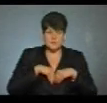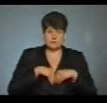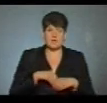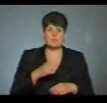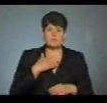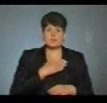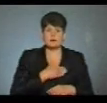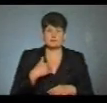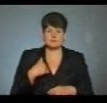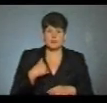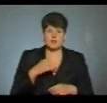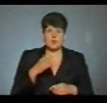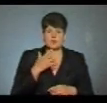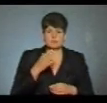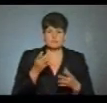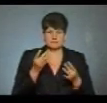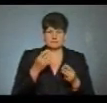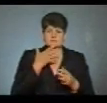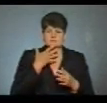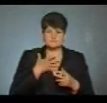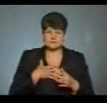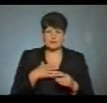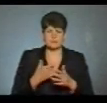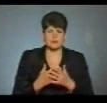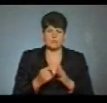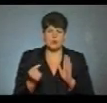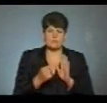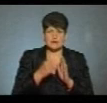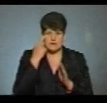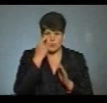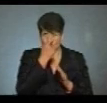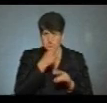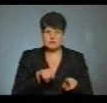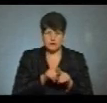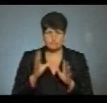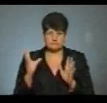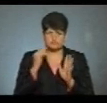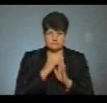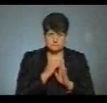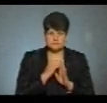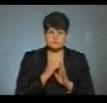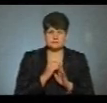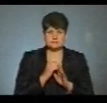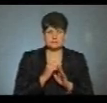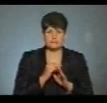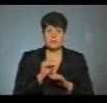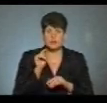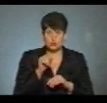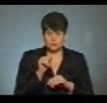оболонки. Причому сльозові оболонки не тільки дихальних шляхів, а сльозові оболонки очей, в тому числі. До речі, саме